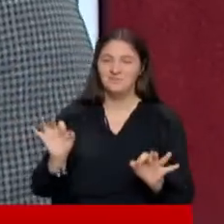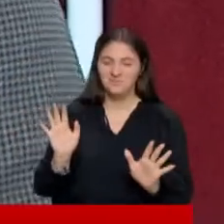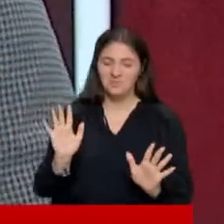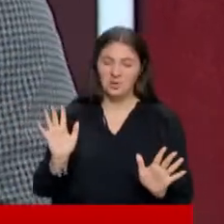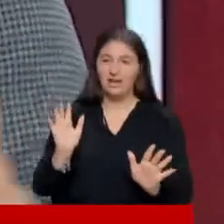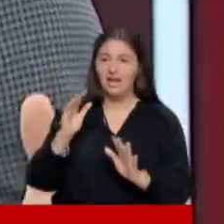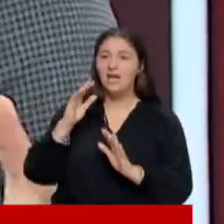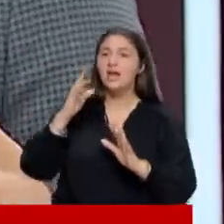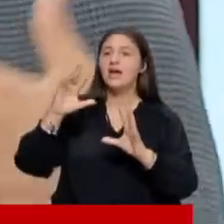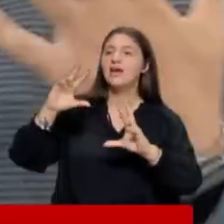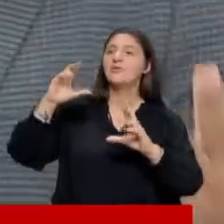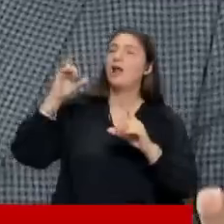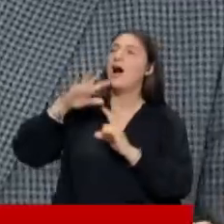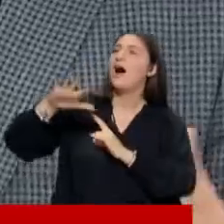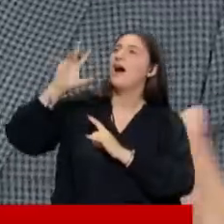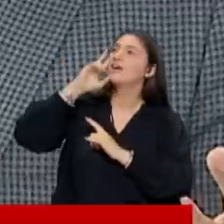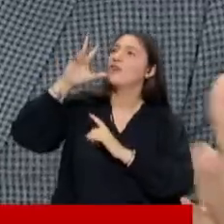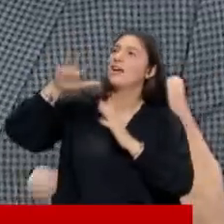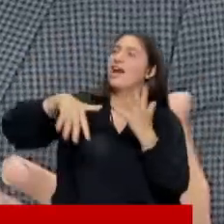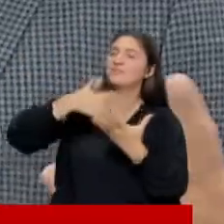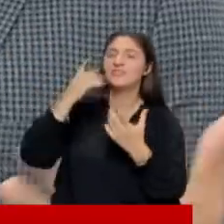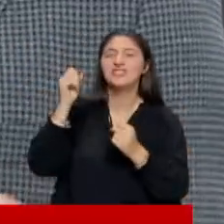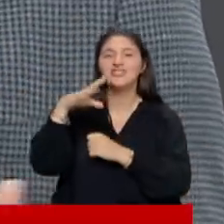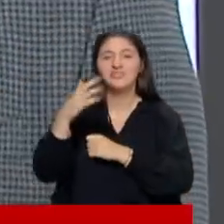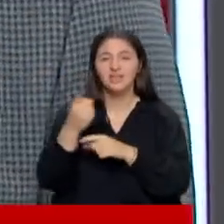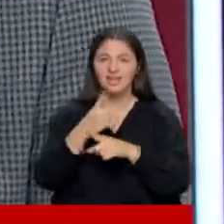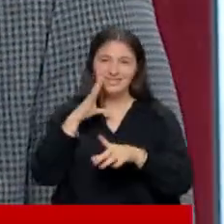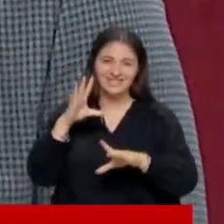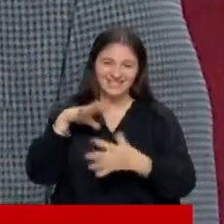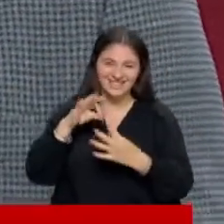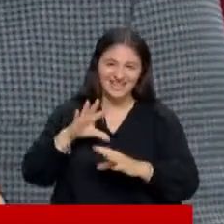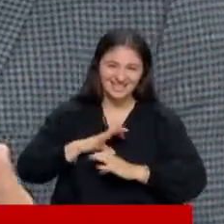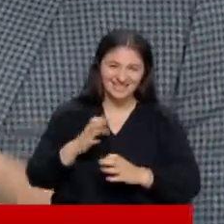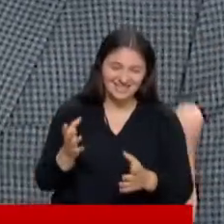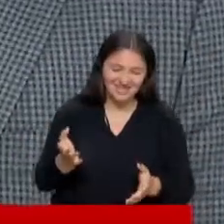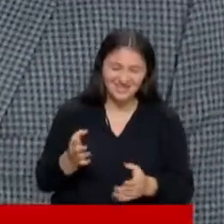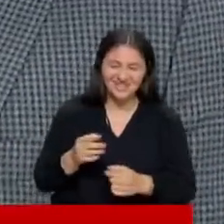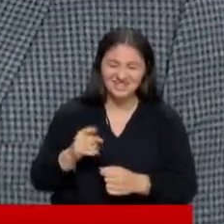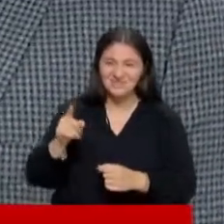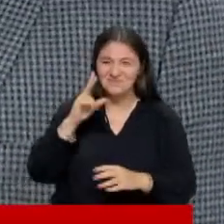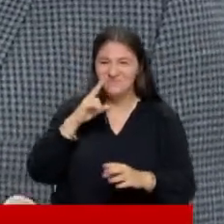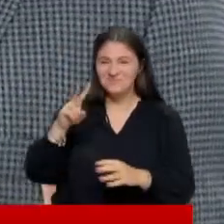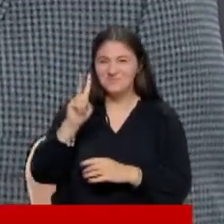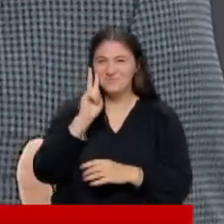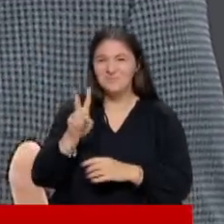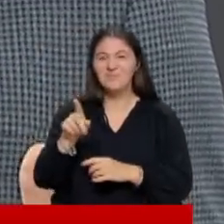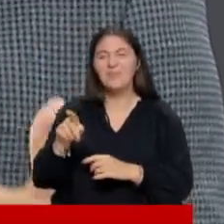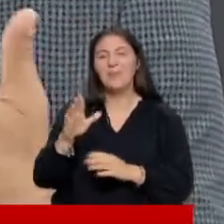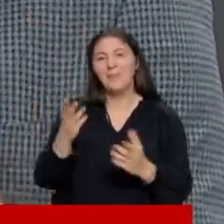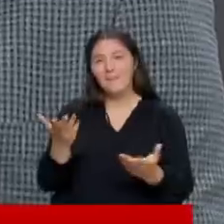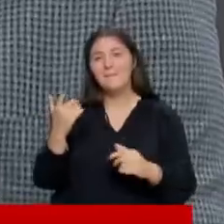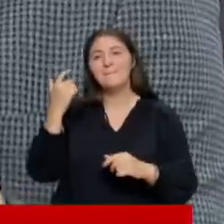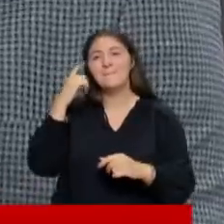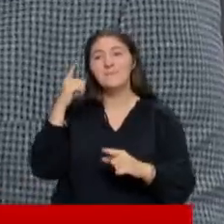yani yakamozlara karışmış gözlerinin ışığı falan insanı etkileniyor Tabii E şimdi o manzarayı görüyorsun tamam mı Yani